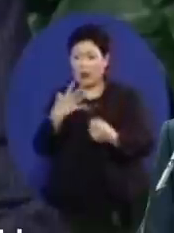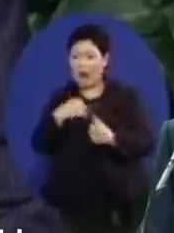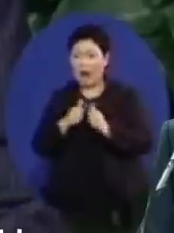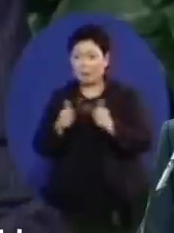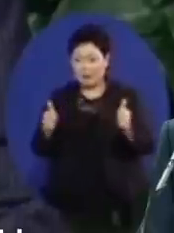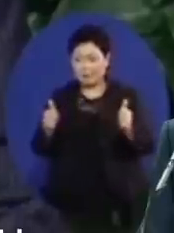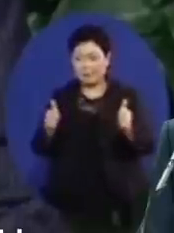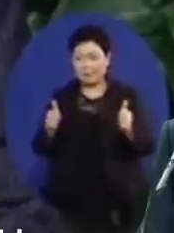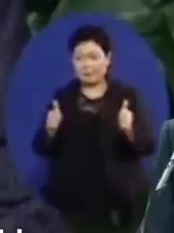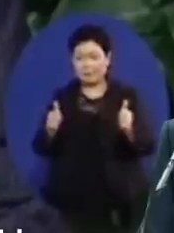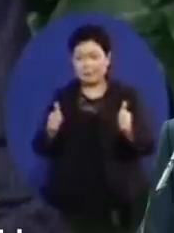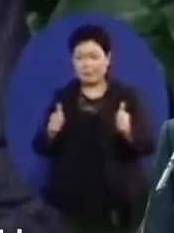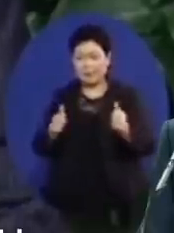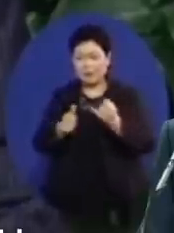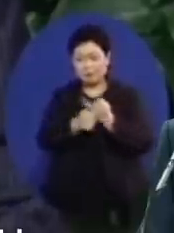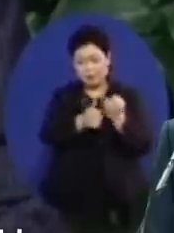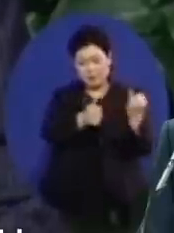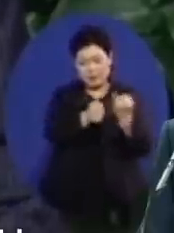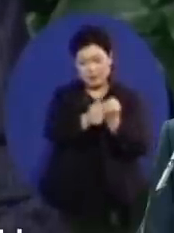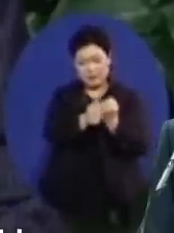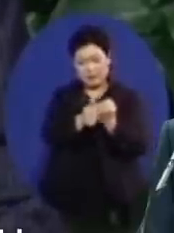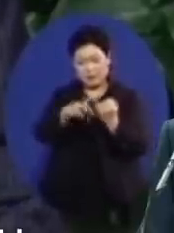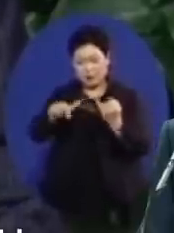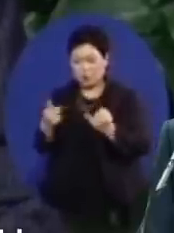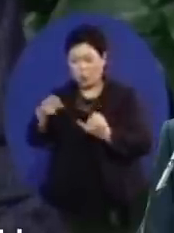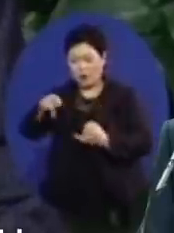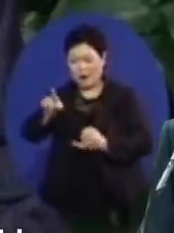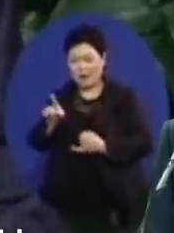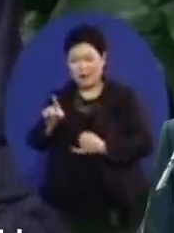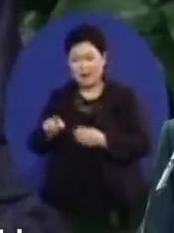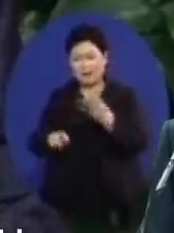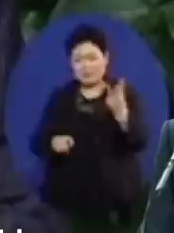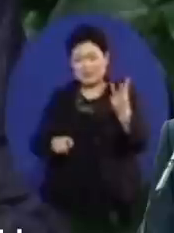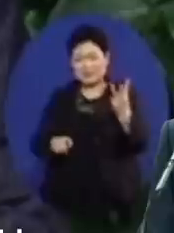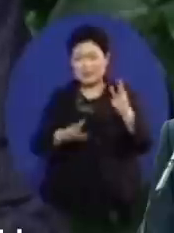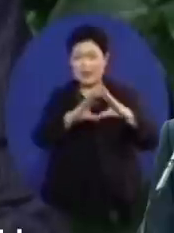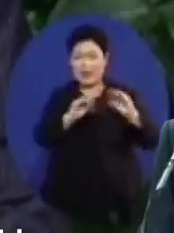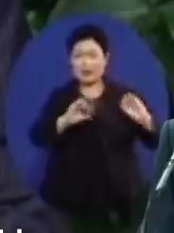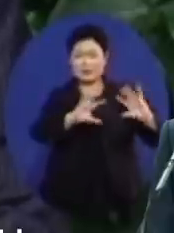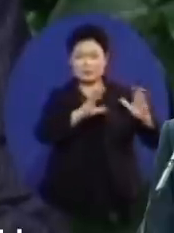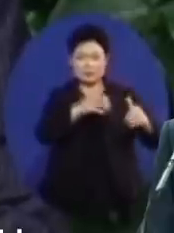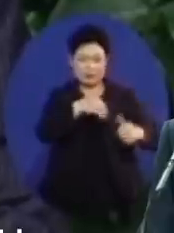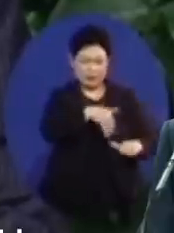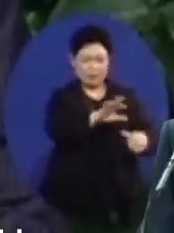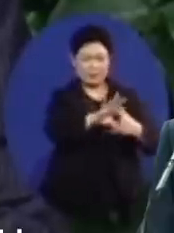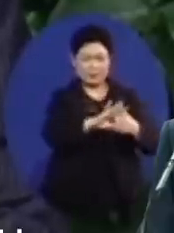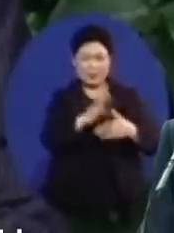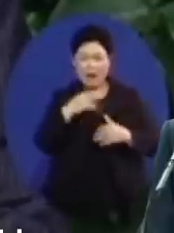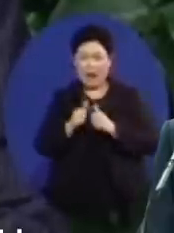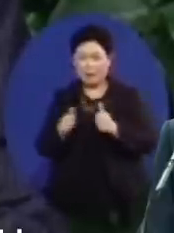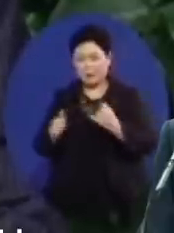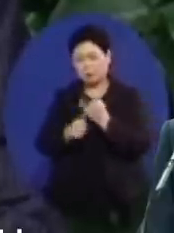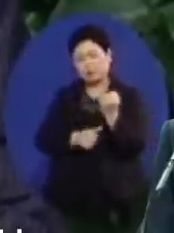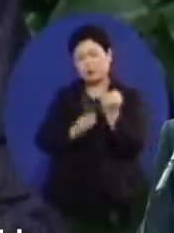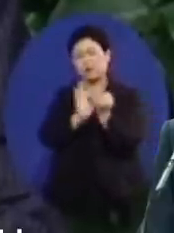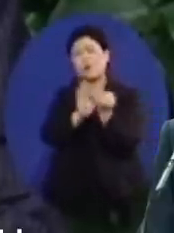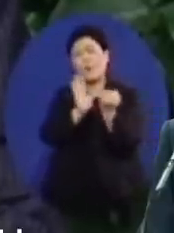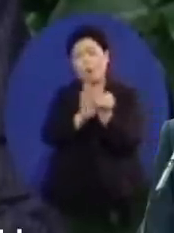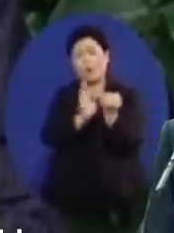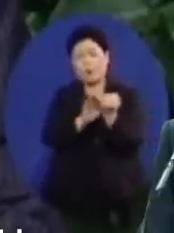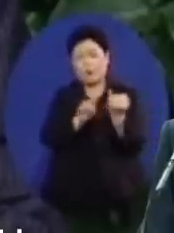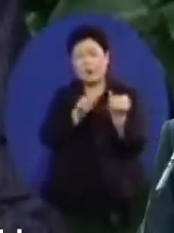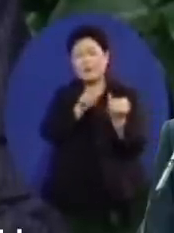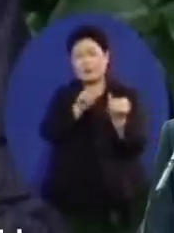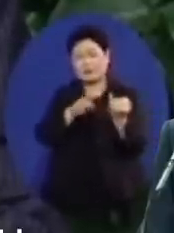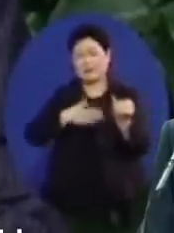아브라함이 사라 데리고 롯 데리고 서희가 애굽으로 내려가면서 아브라함이 사라고 말했습니다. 여보,